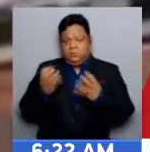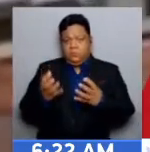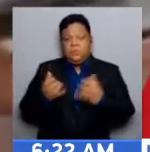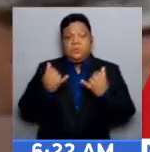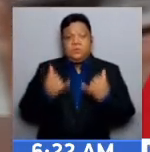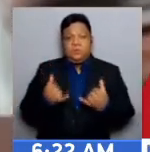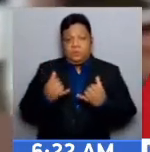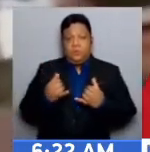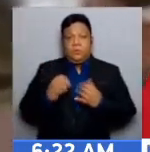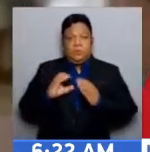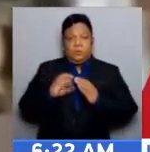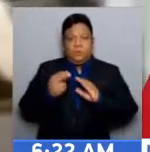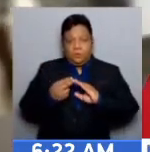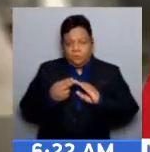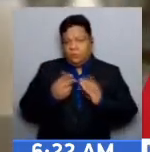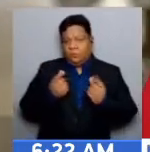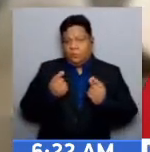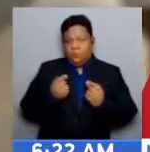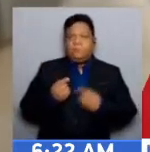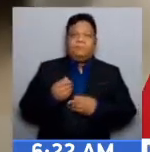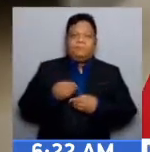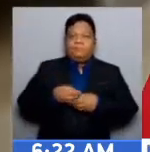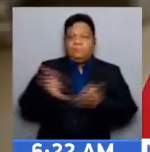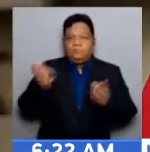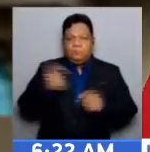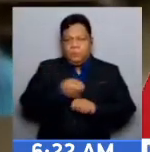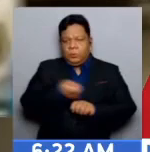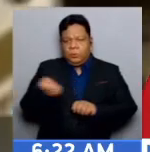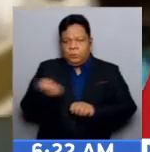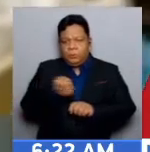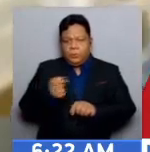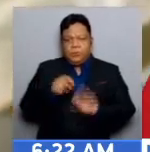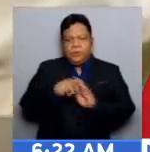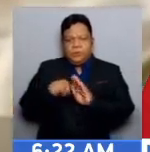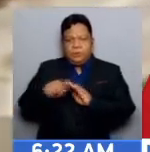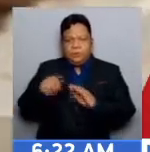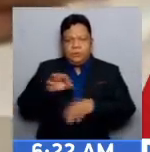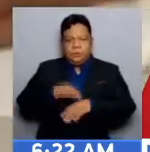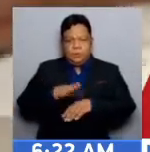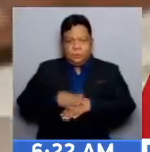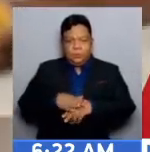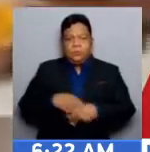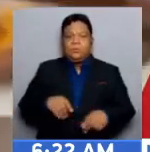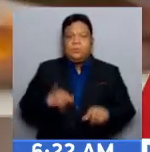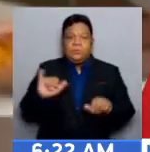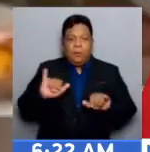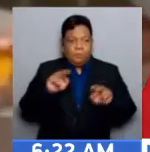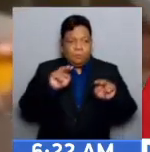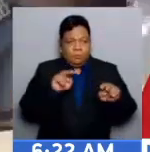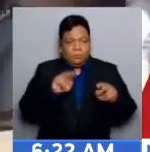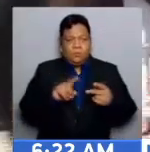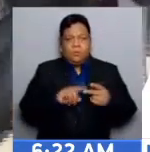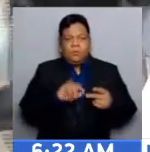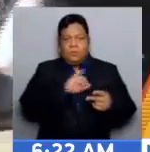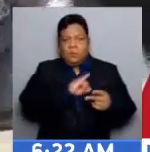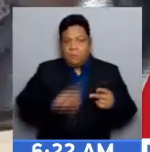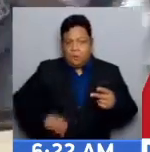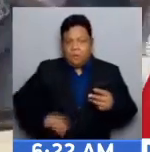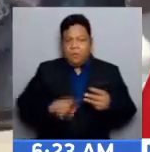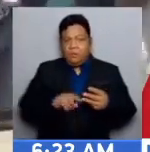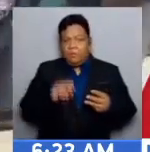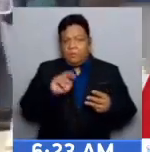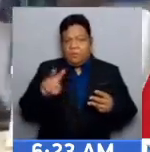lamok. Ayon sa Department of Health, tinututukan din nila ang Isabela at Nueva Vizcaya dahil sa pagtaas ng kaso ng dengue.